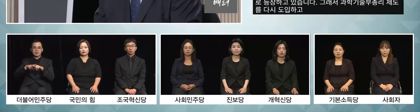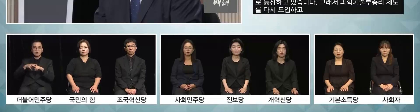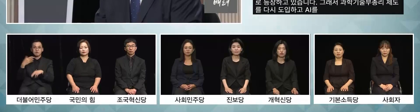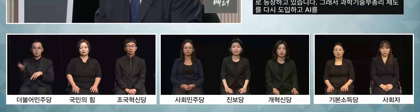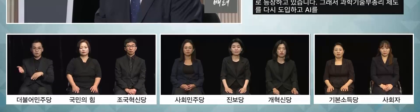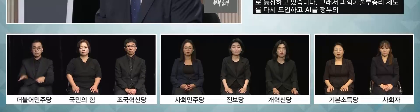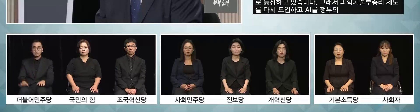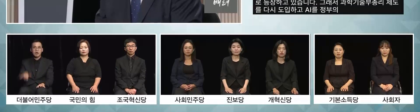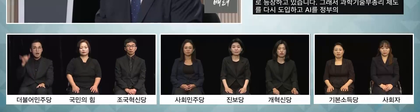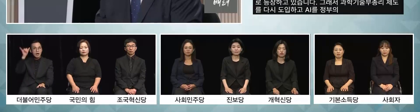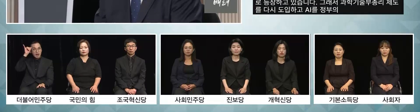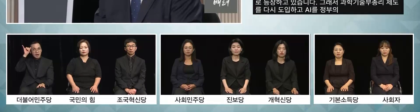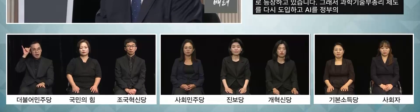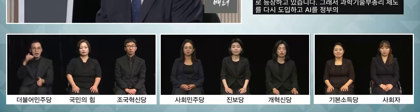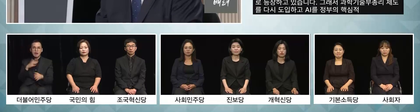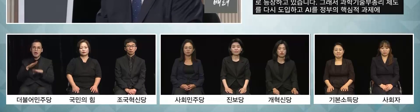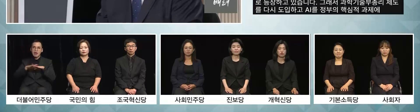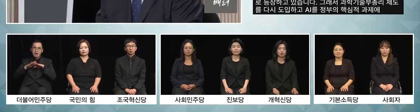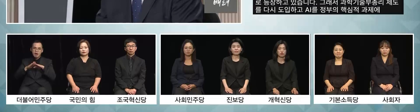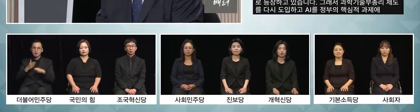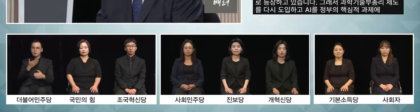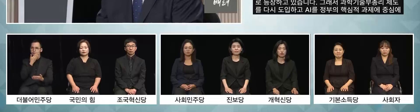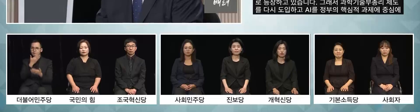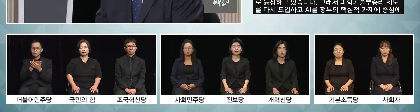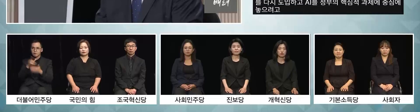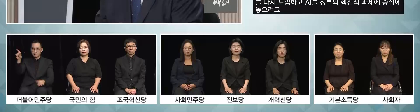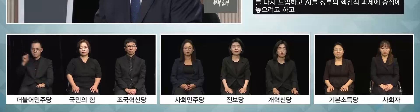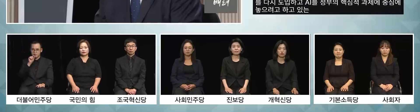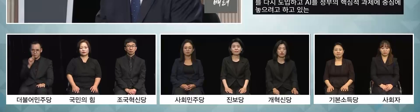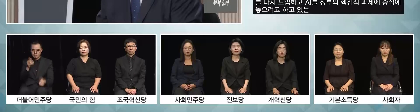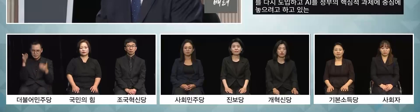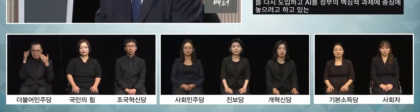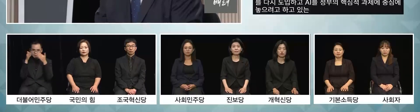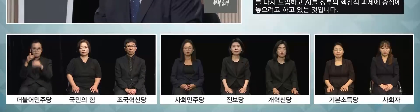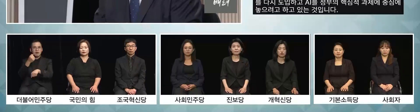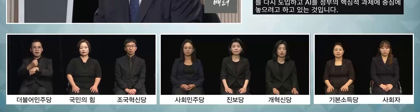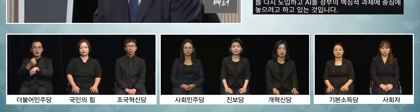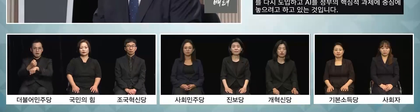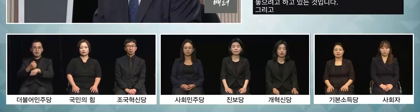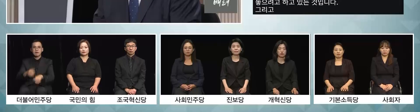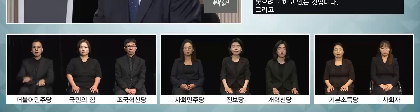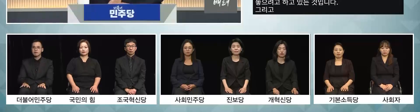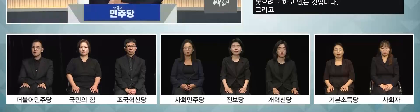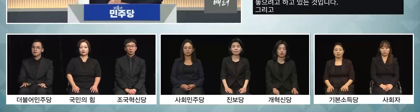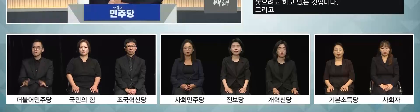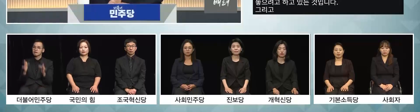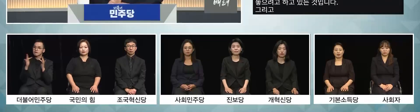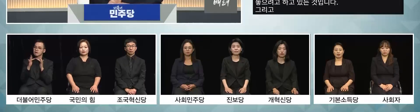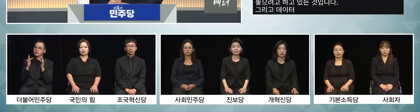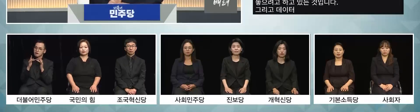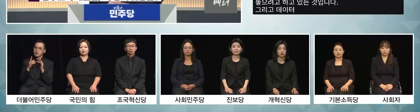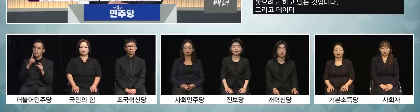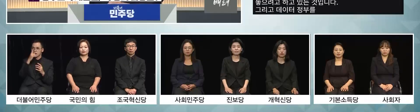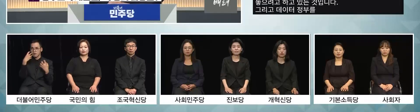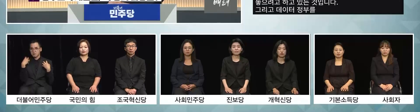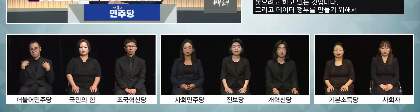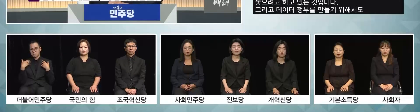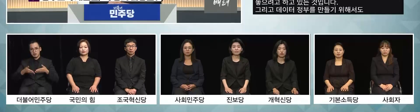정부의 핵심적 과제의 중심에 놓으려고 하고 있는 것입니다. 그리고 데이터 정부를 만들기